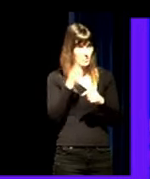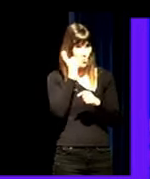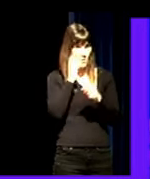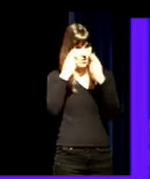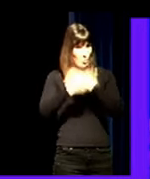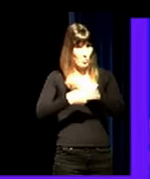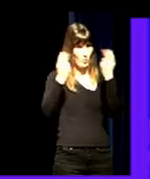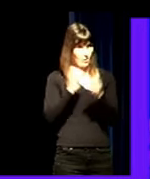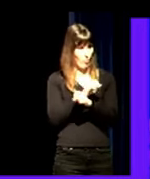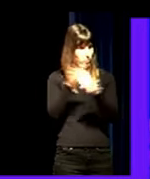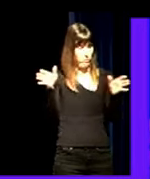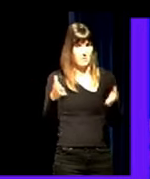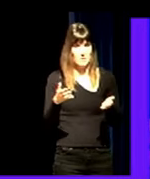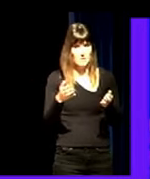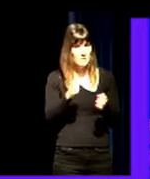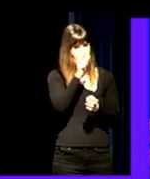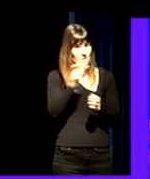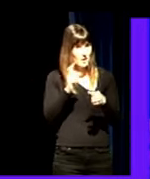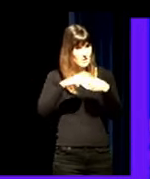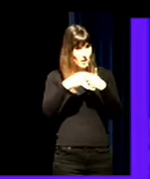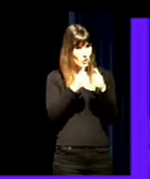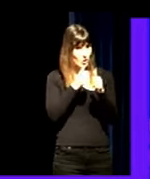Eta dauzkazu ezak izen bat jarraitzen dut.